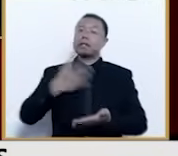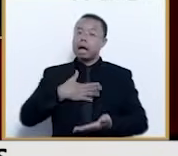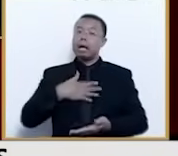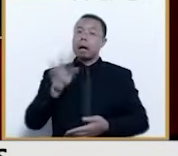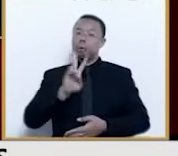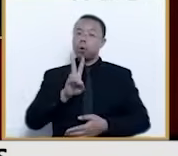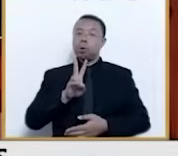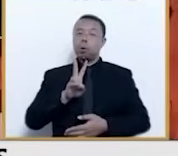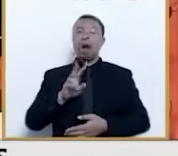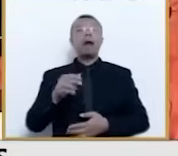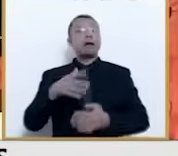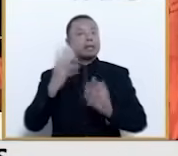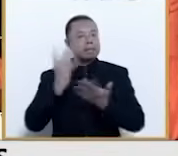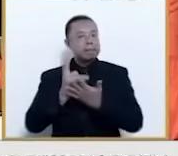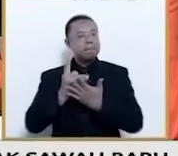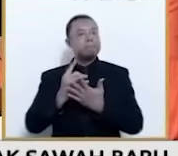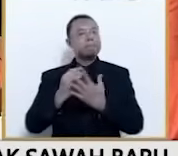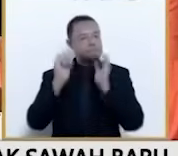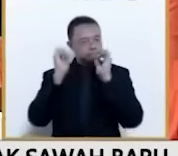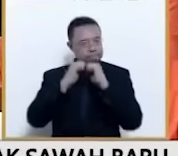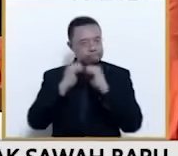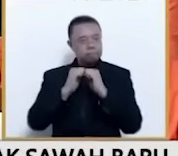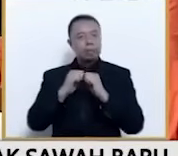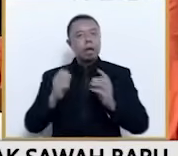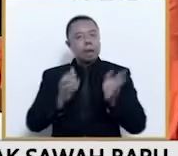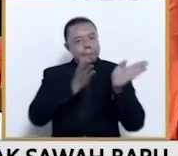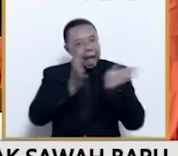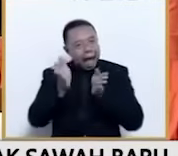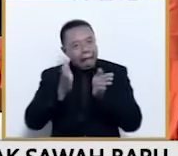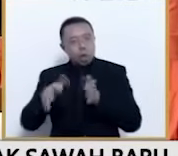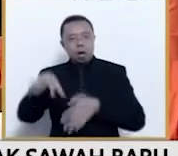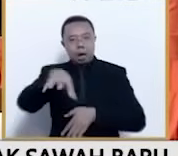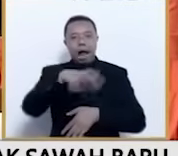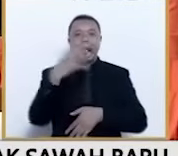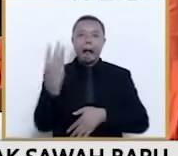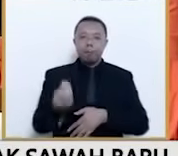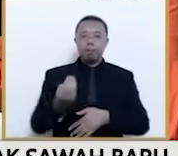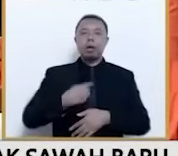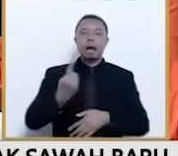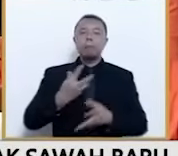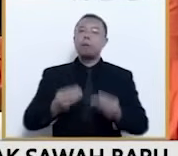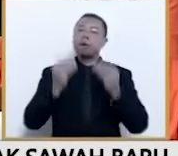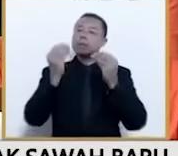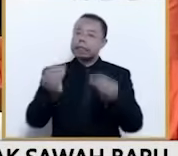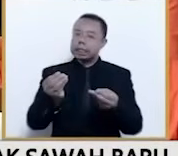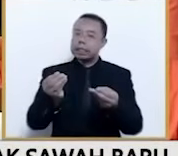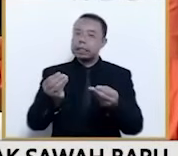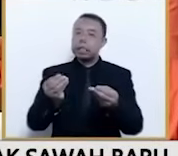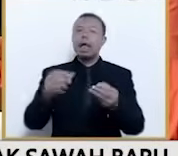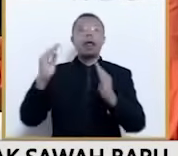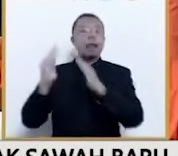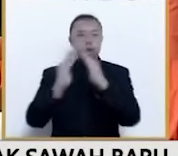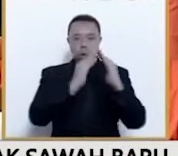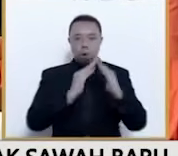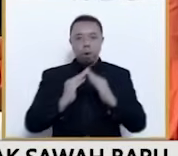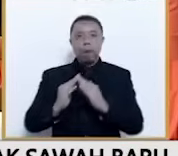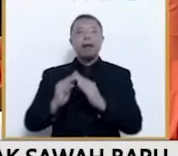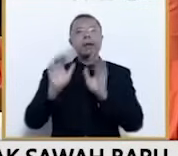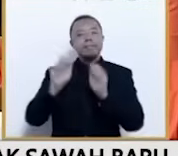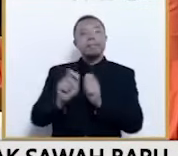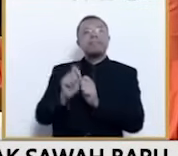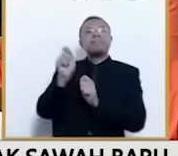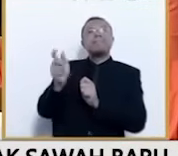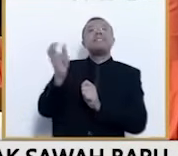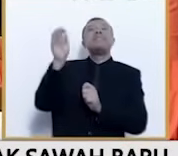dan Bang Dul berkomitmen, selain menata kampung, kami juga akan menyediakan hunian yang terjangkau